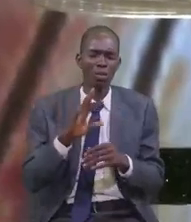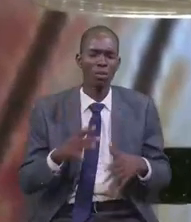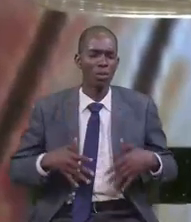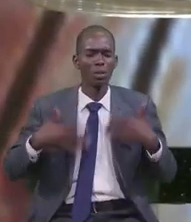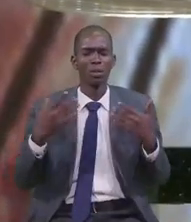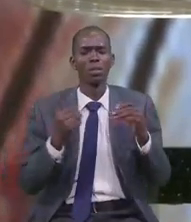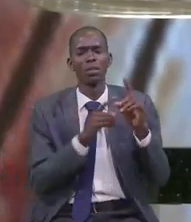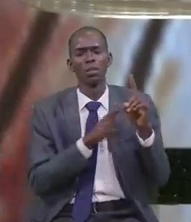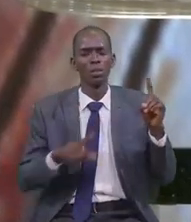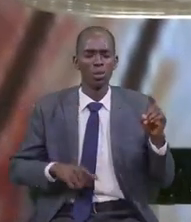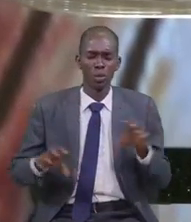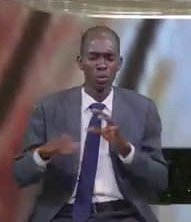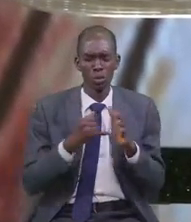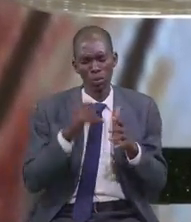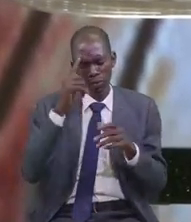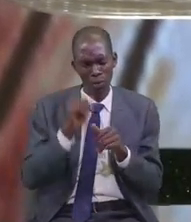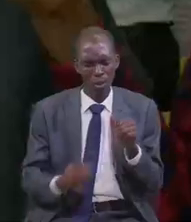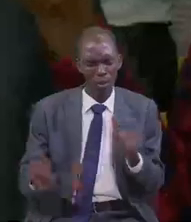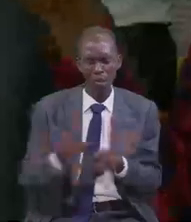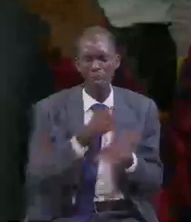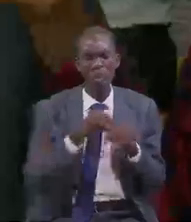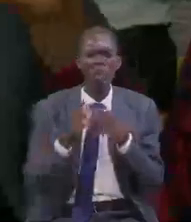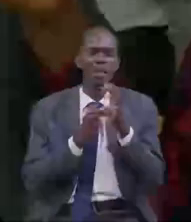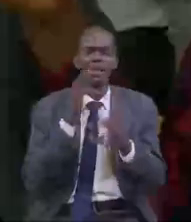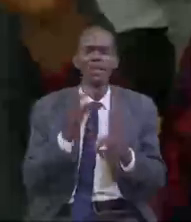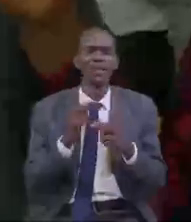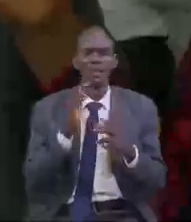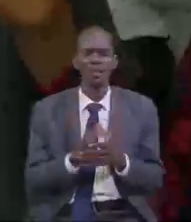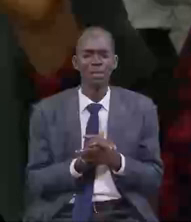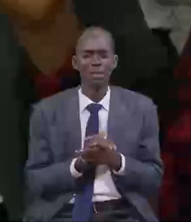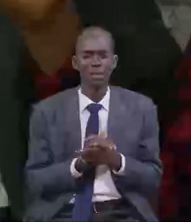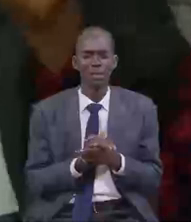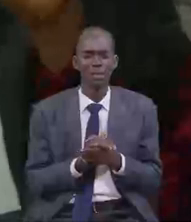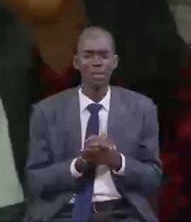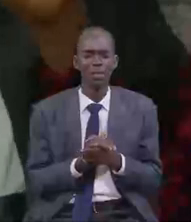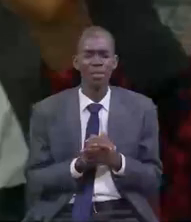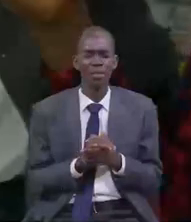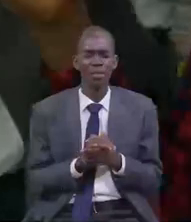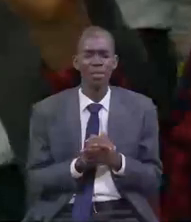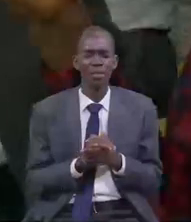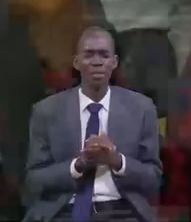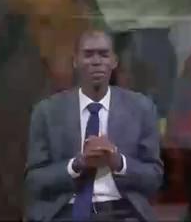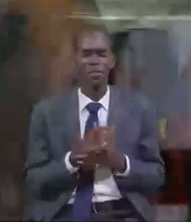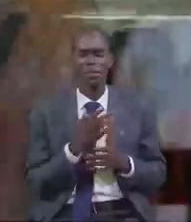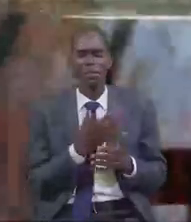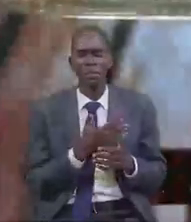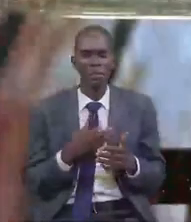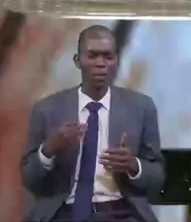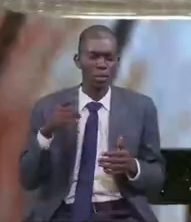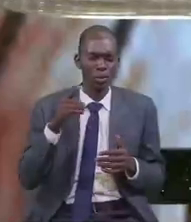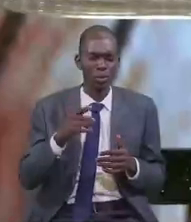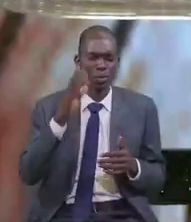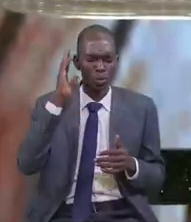puisse le Seigneur le faire pour vous au nom de Jésus. Et vous, vous